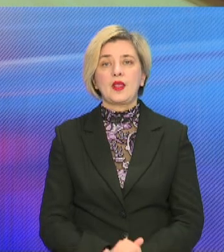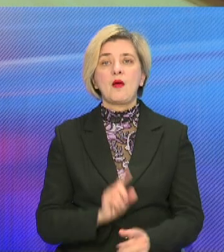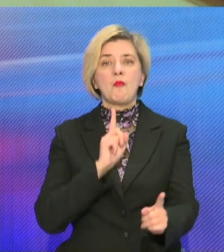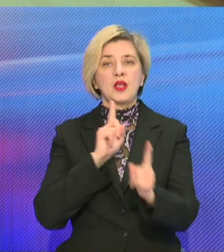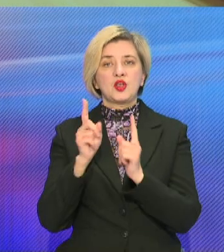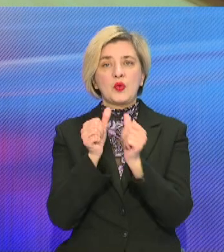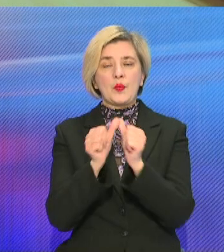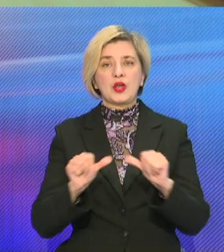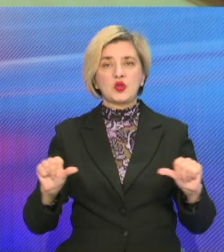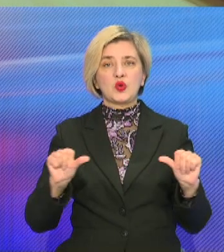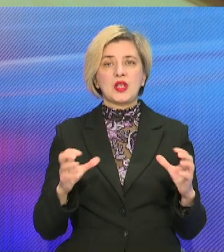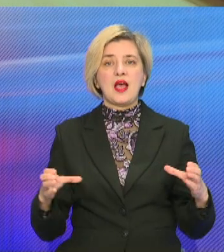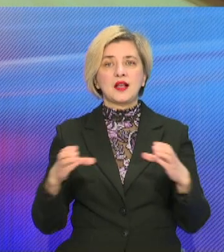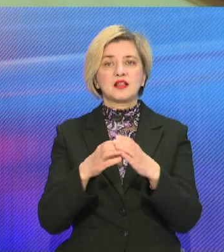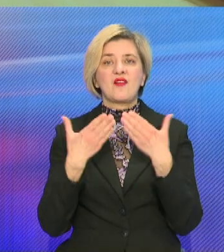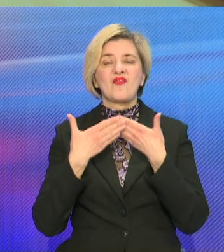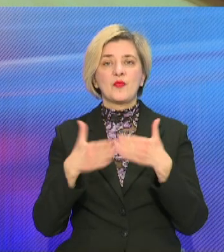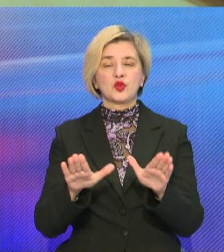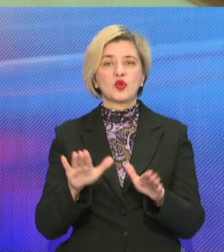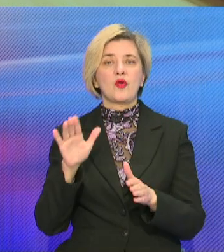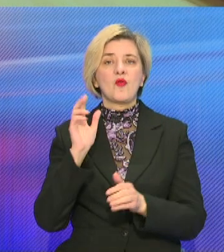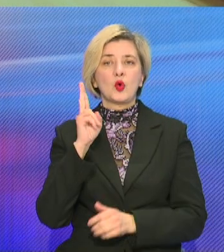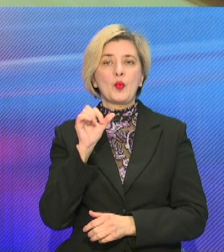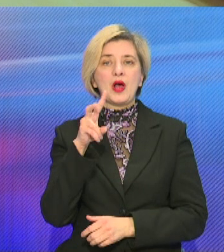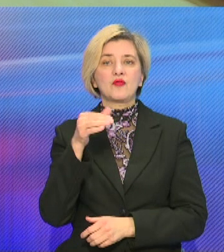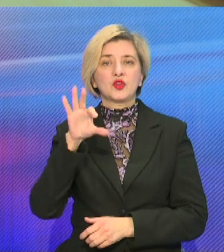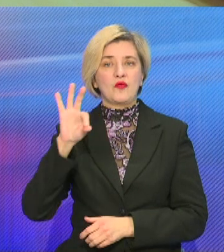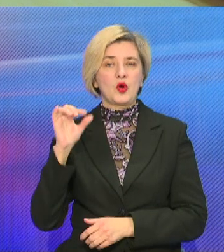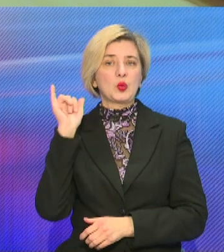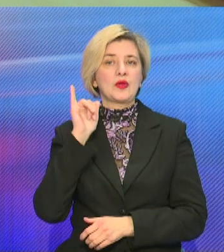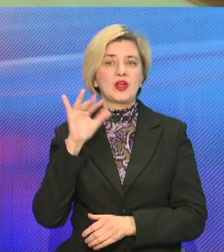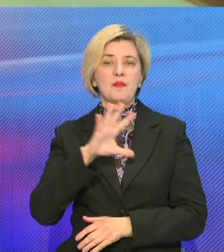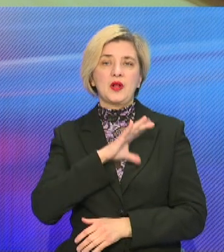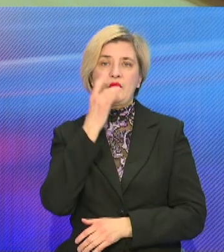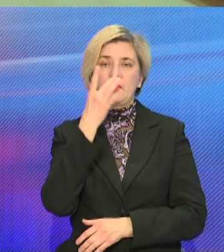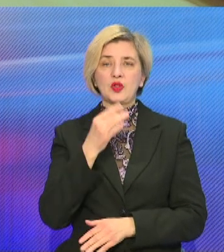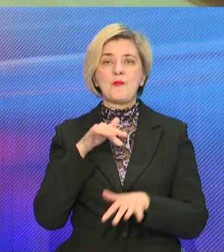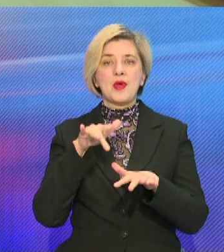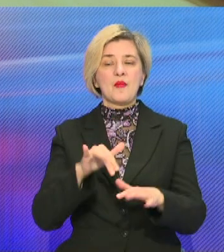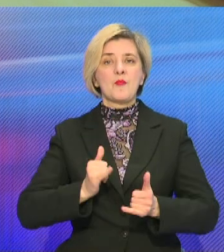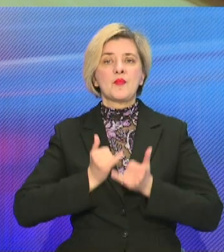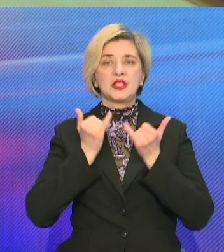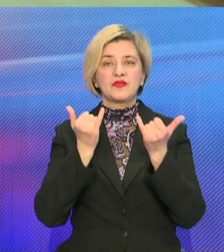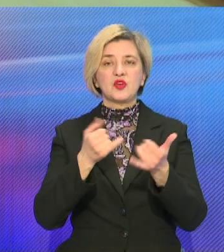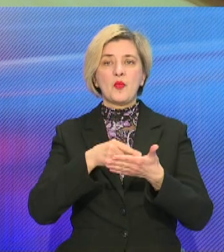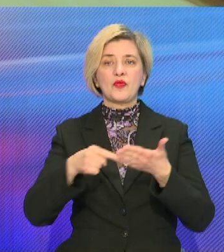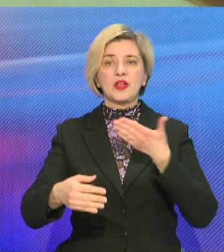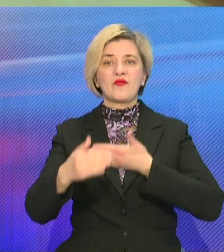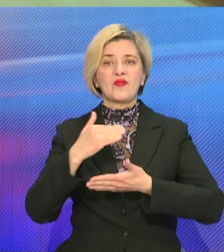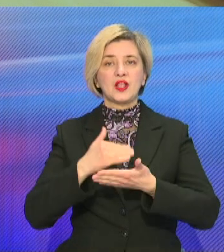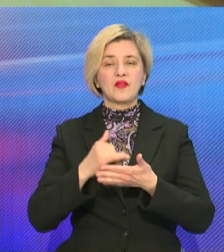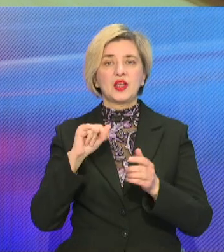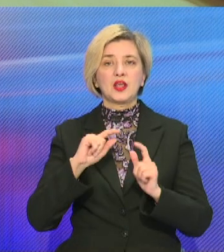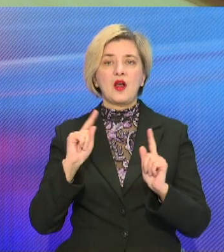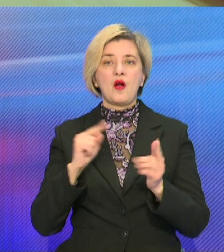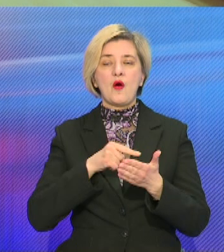Посіджання президиума Асоціації випускників Купаловського університету пройшло у грудні. Мероприємство, присвячене підведенню виніків і